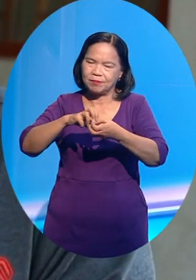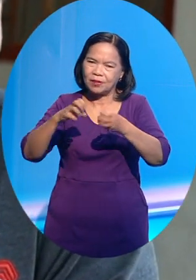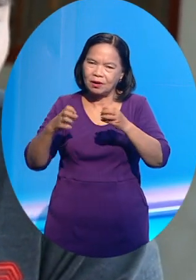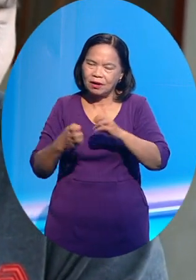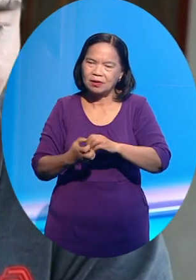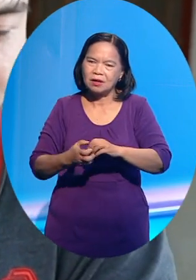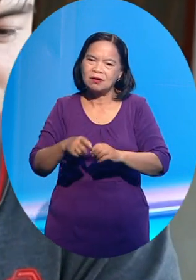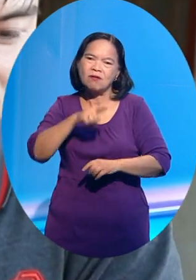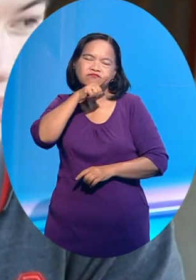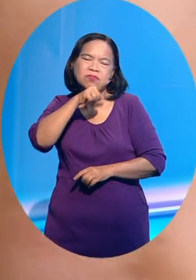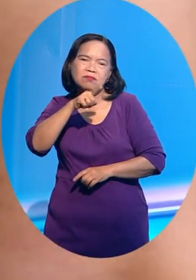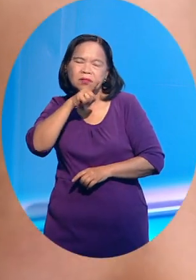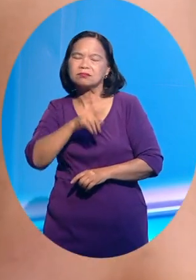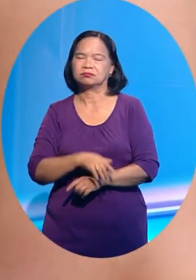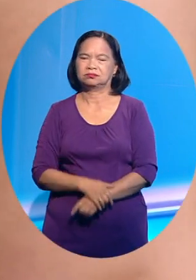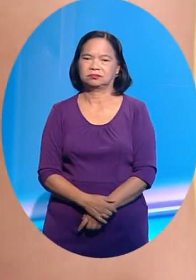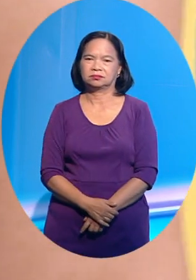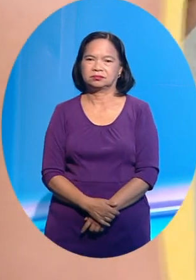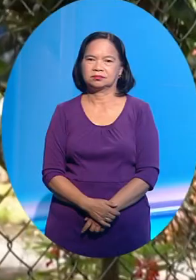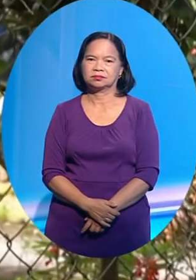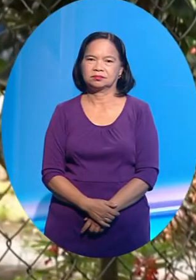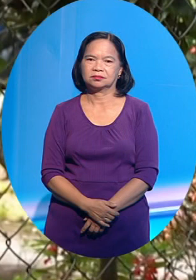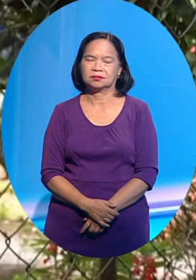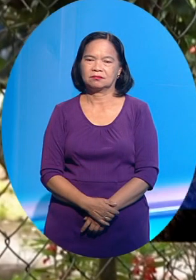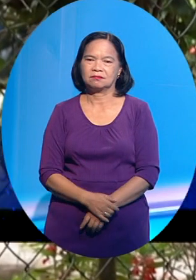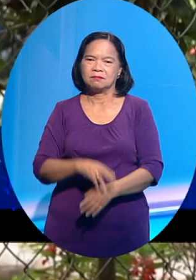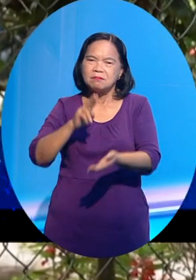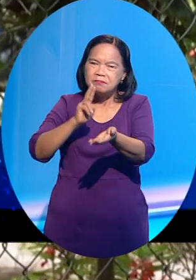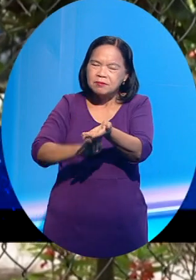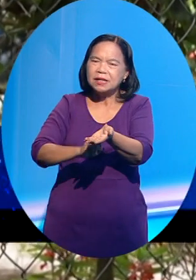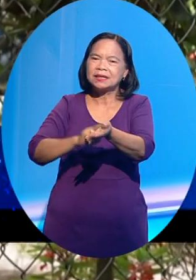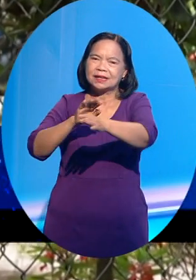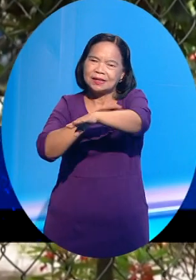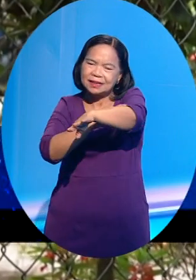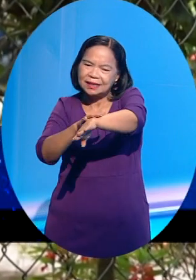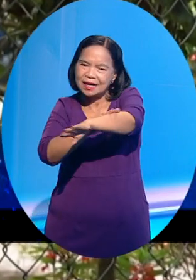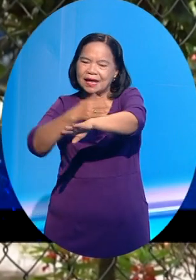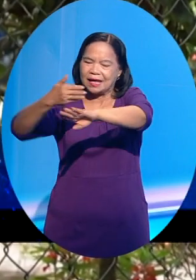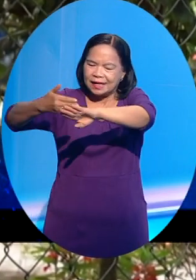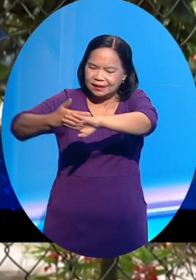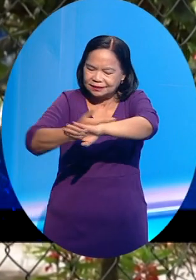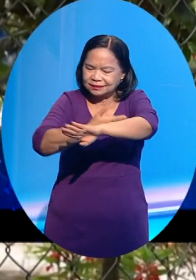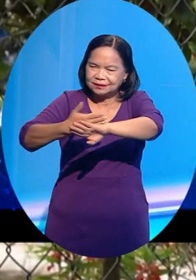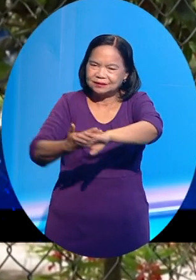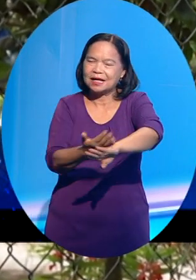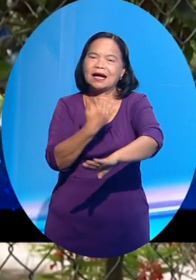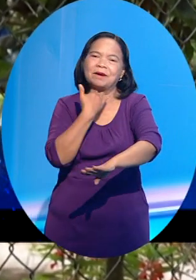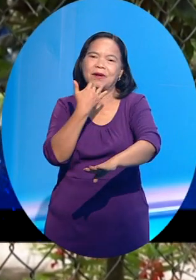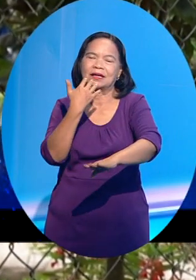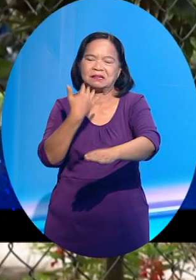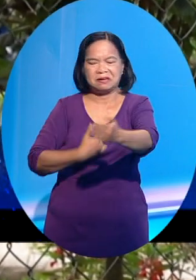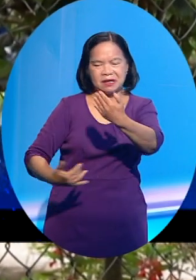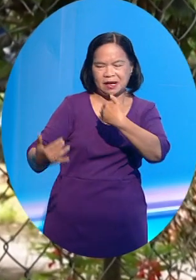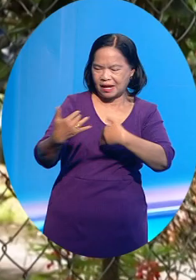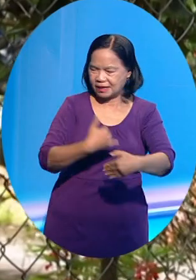khi không đạt kết quả như mong đợi. Bạch biến là một bệnh lý da rất phổ biến, gây ảnh hưởng nặng nề đến bệnh nhân. Thì với những tiến bộ